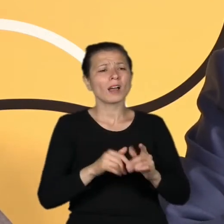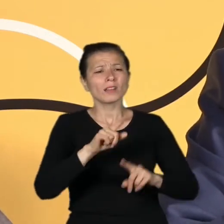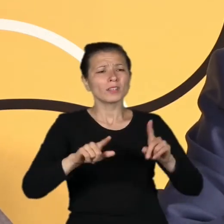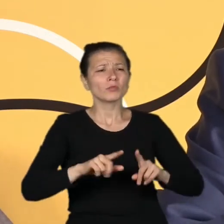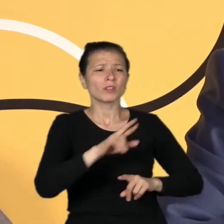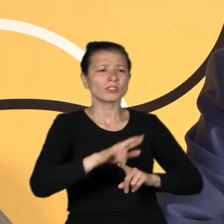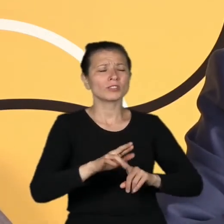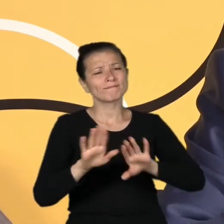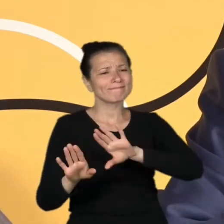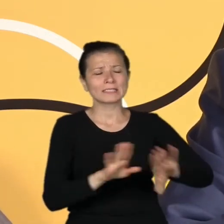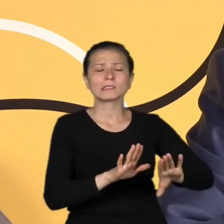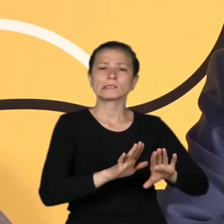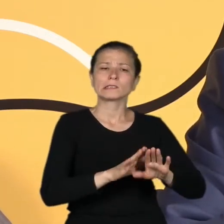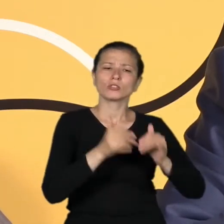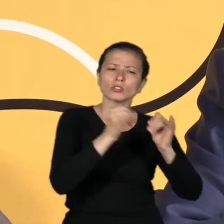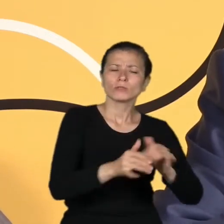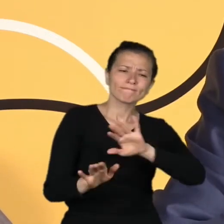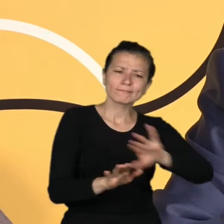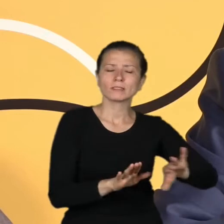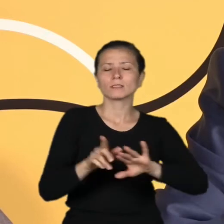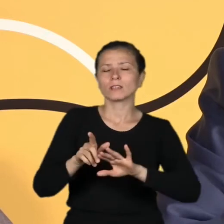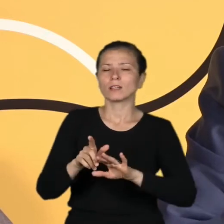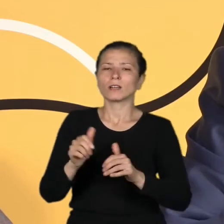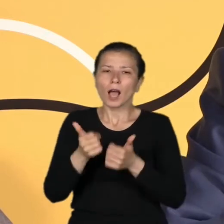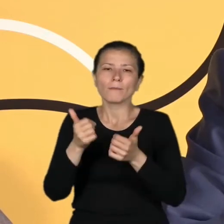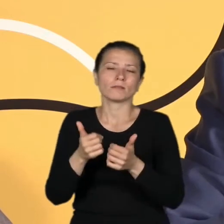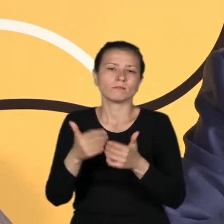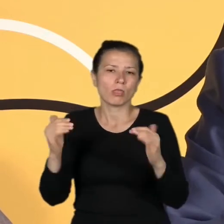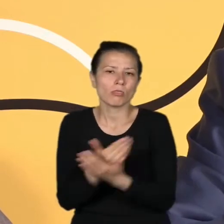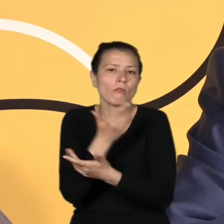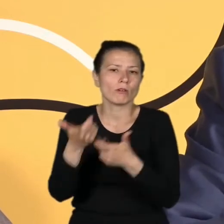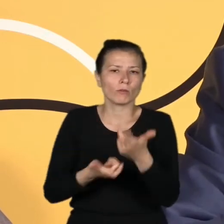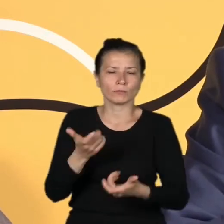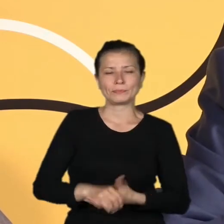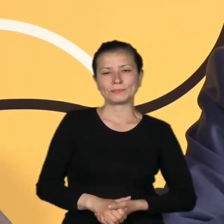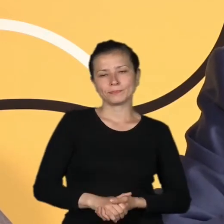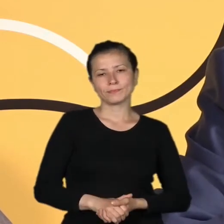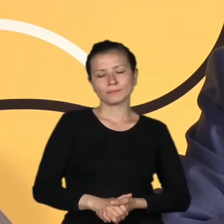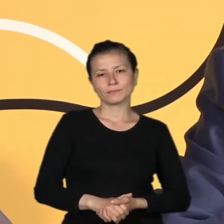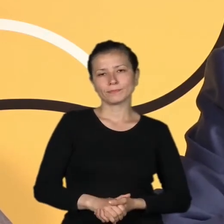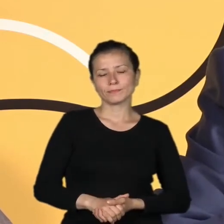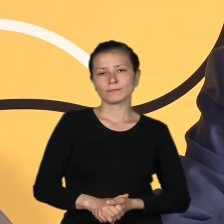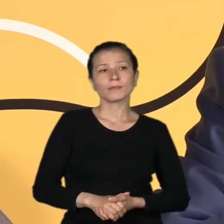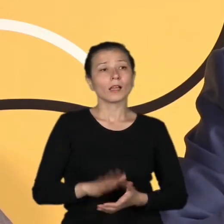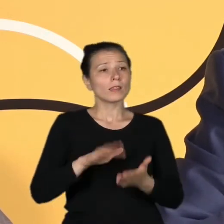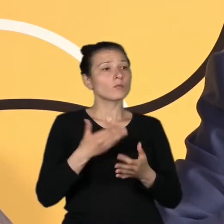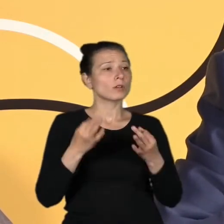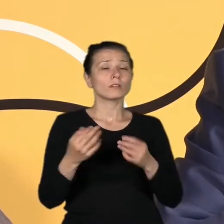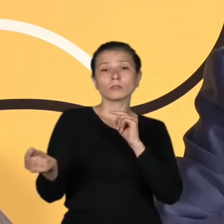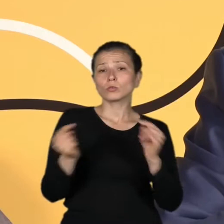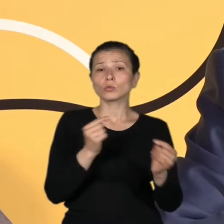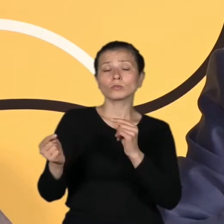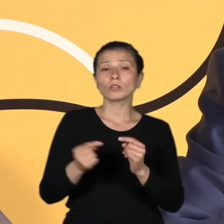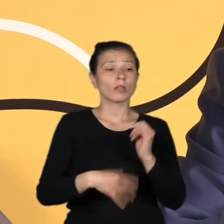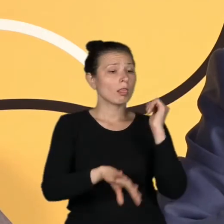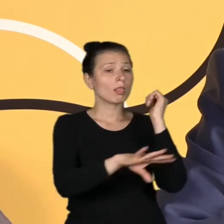innych, wydaje się niezbędna. Przetacza się teraz dyskusja na temat tego, czy warto wycinać lasy,